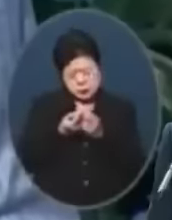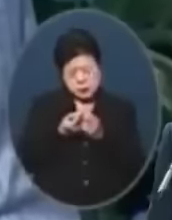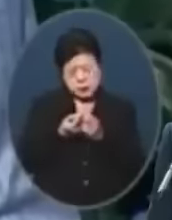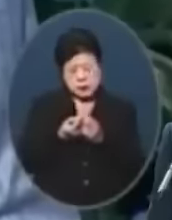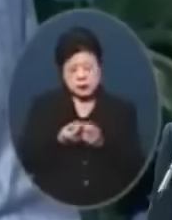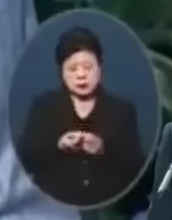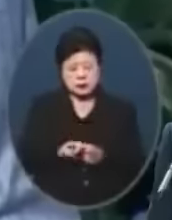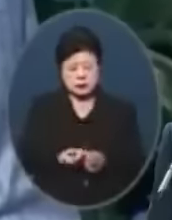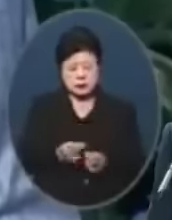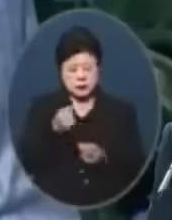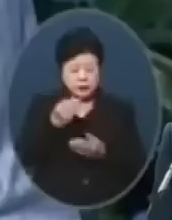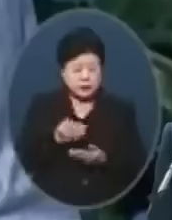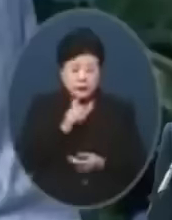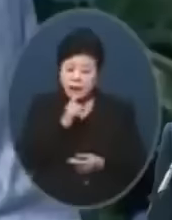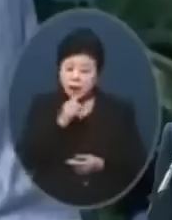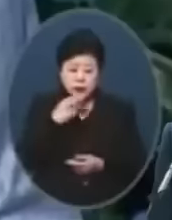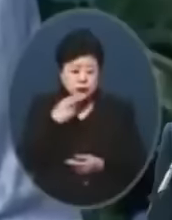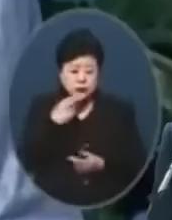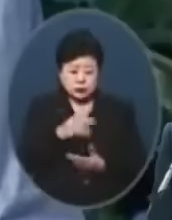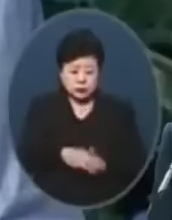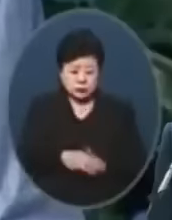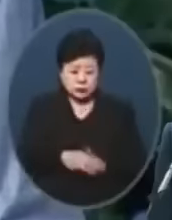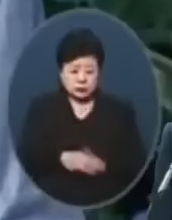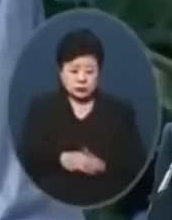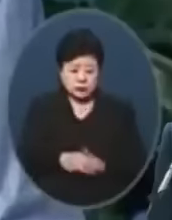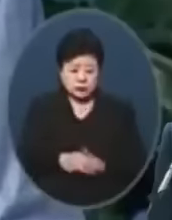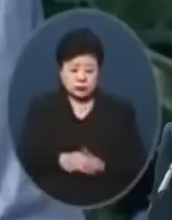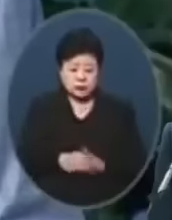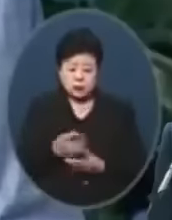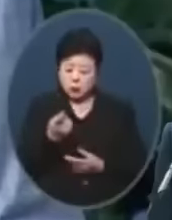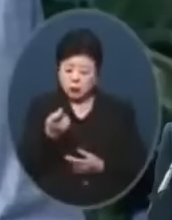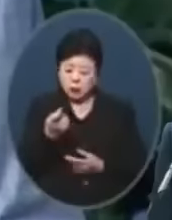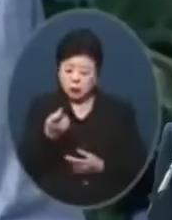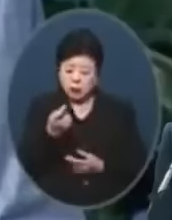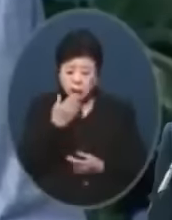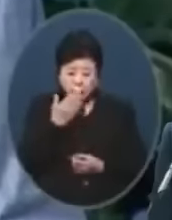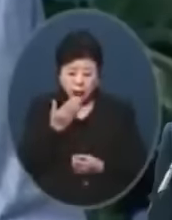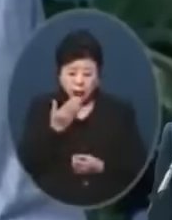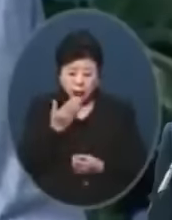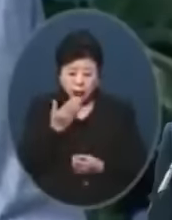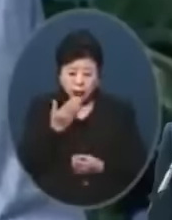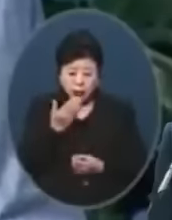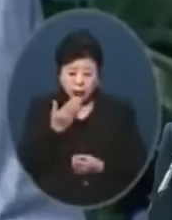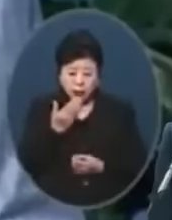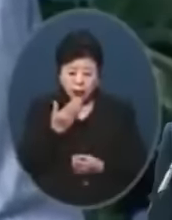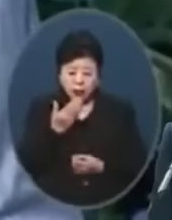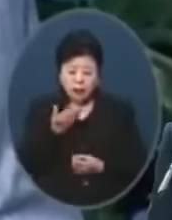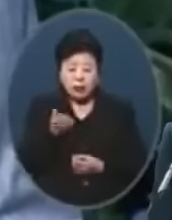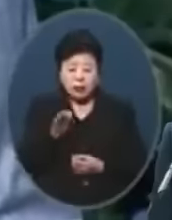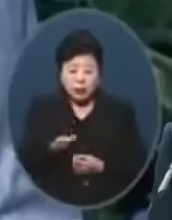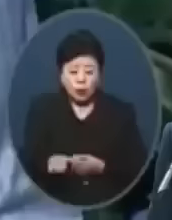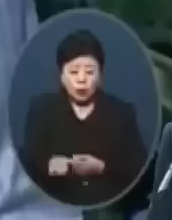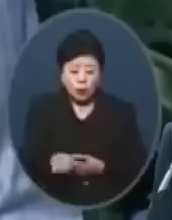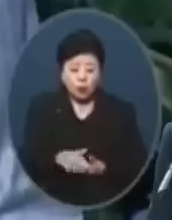해야 구원받는다고 말하면 누가 손가락이 이렇게 못할 사람도 있겠습니까? 그래도